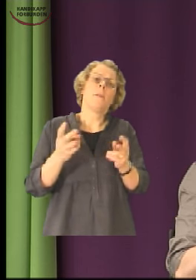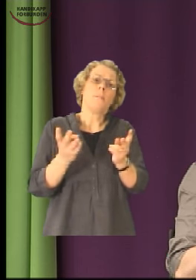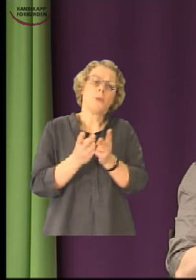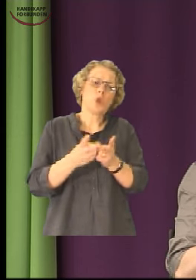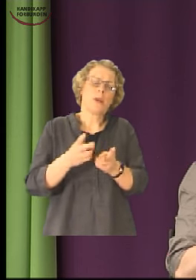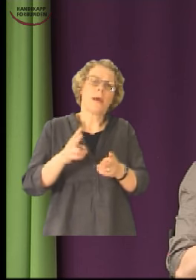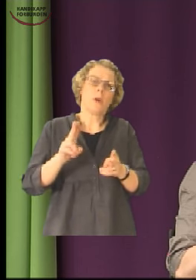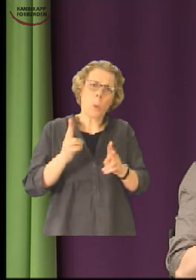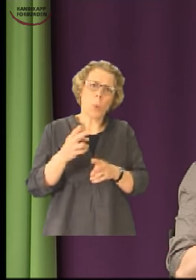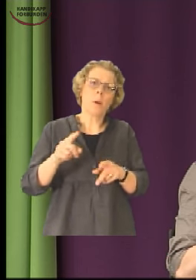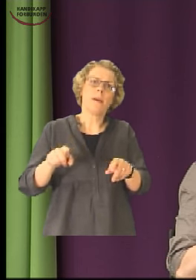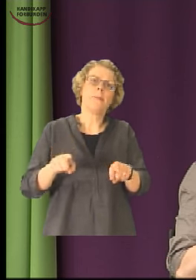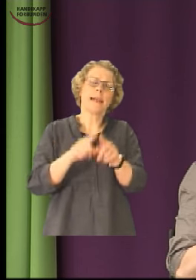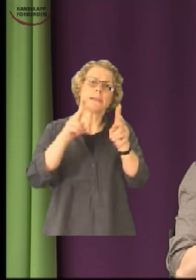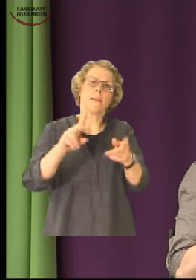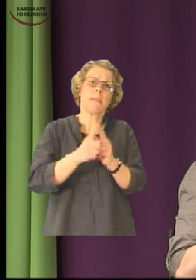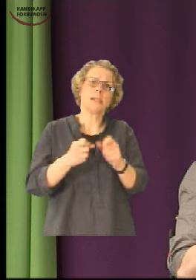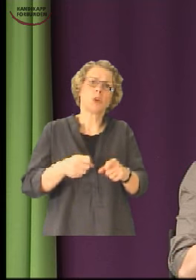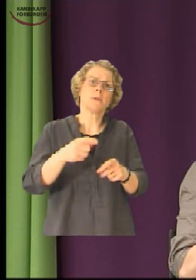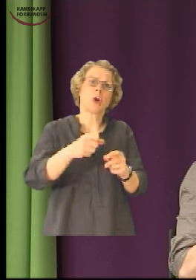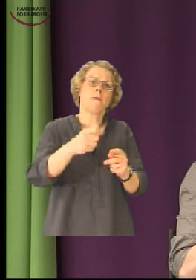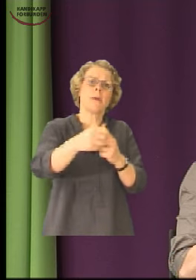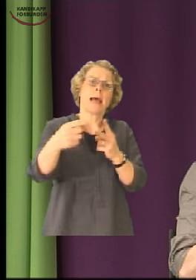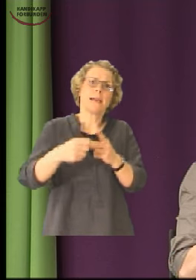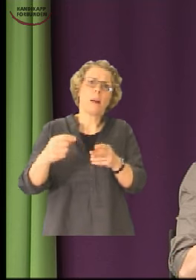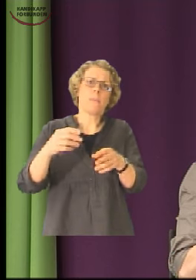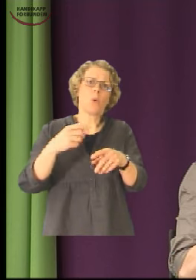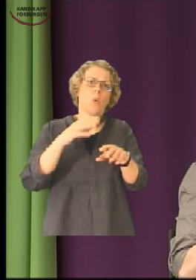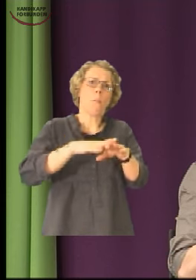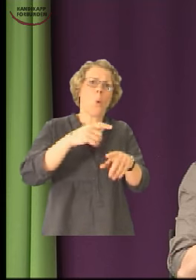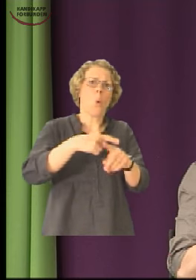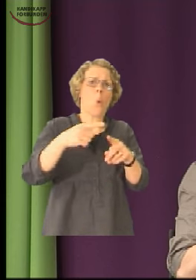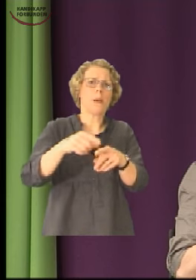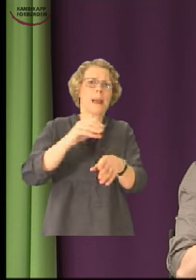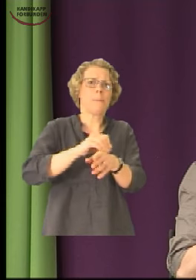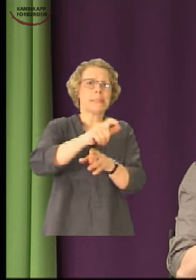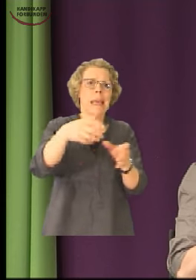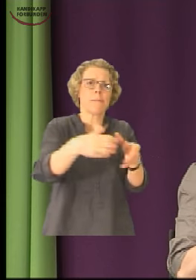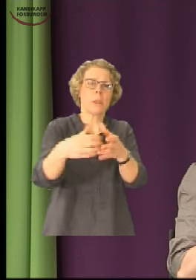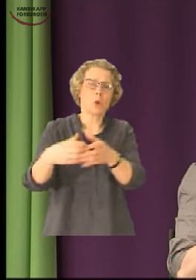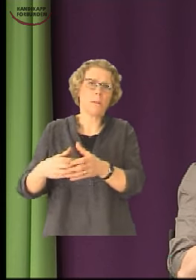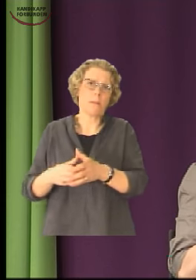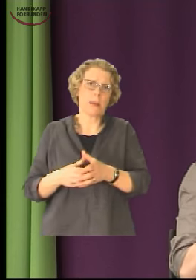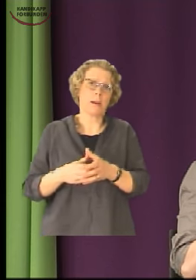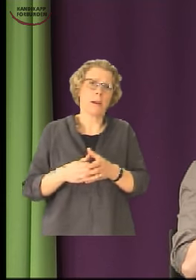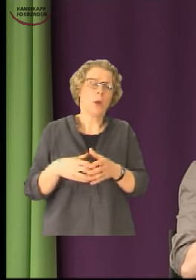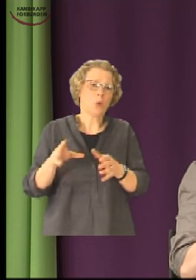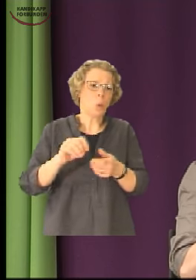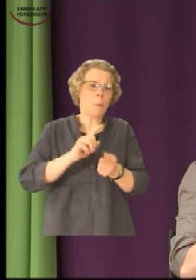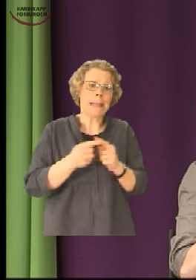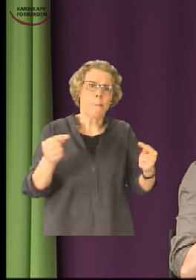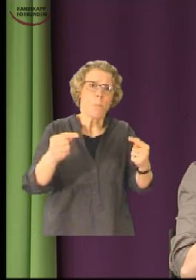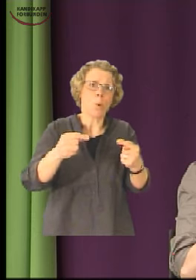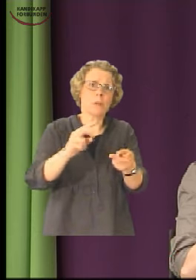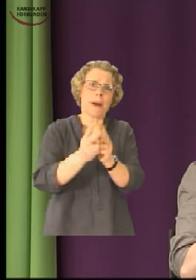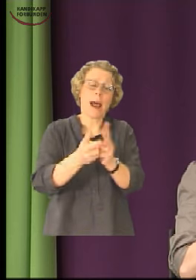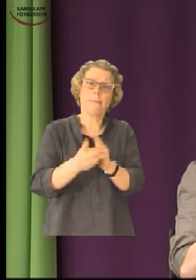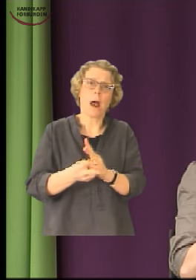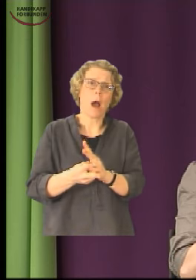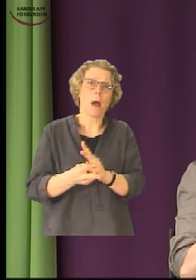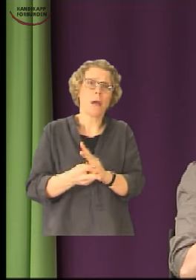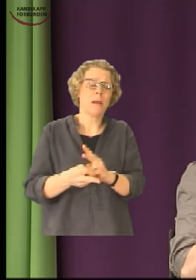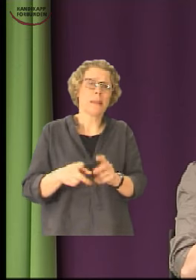patientgrupper, olika enskilda patienter. Det kan vara 3 eller 4 patienter i ett område man får sålla bland och ställa mot varandra. Det är olyckligt.